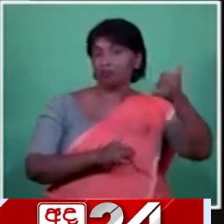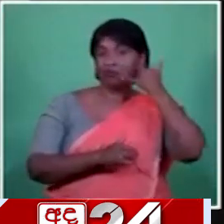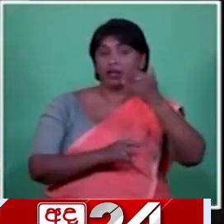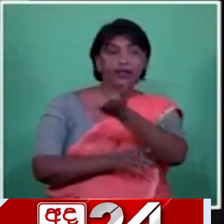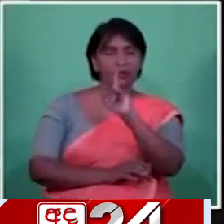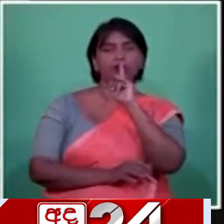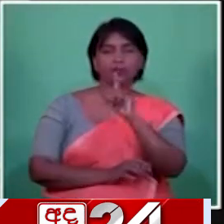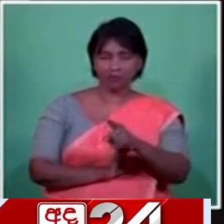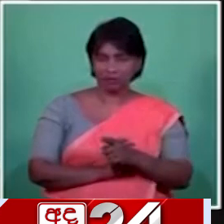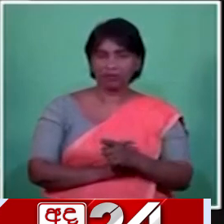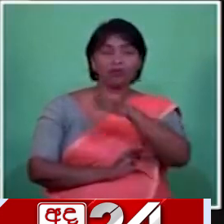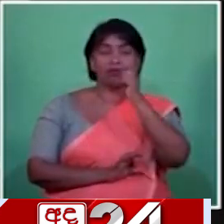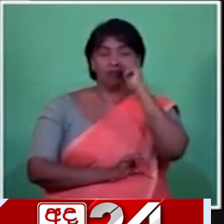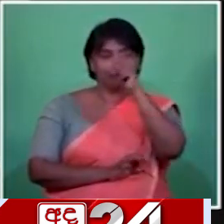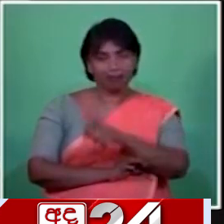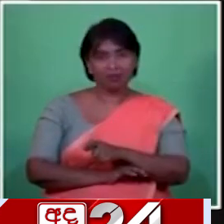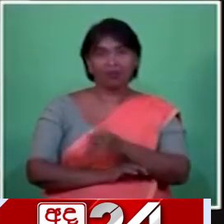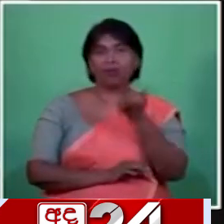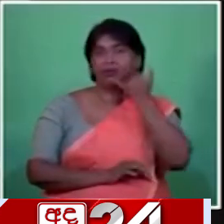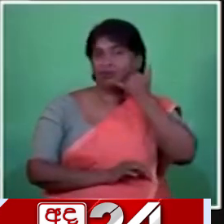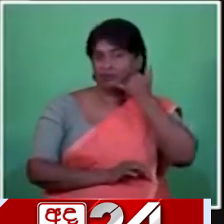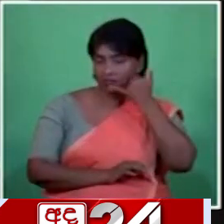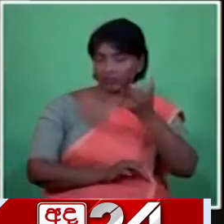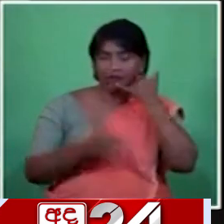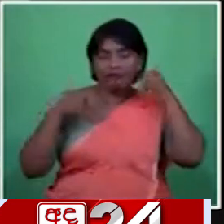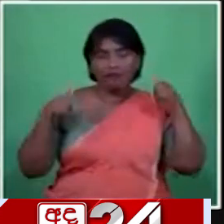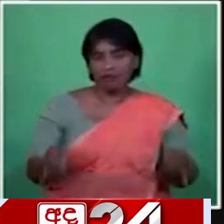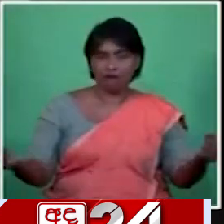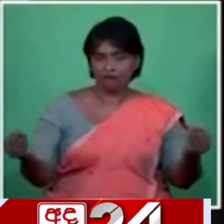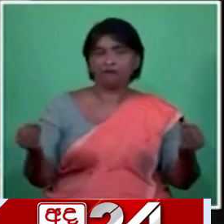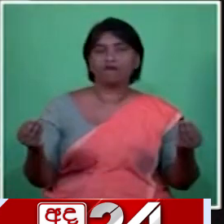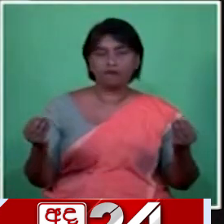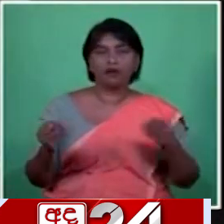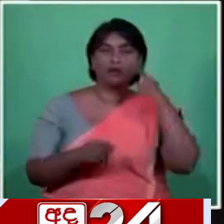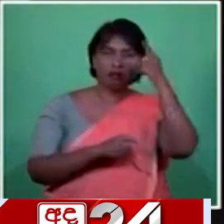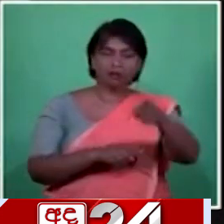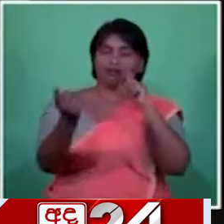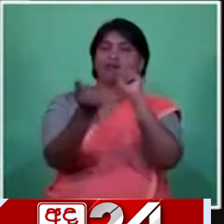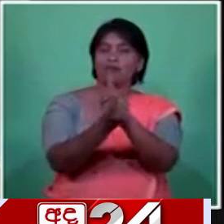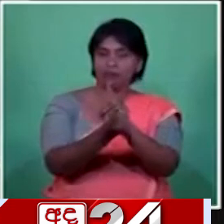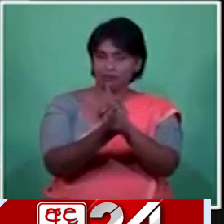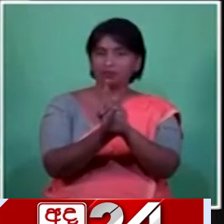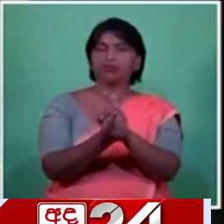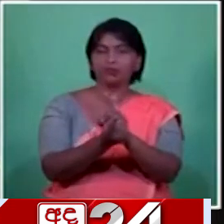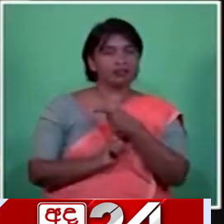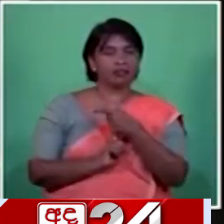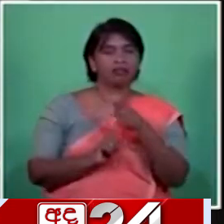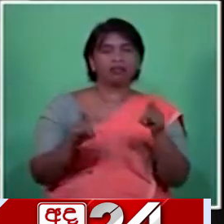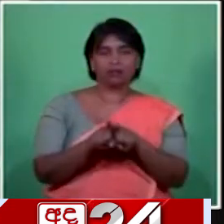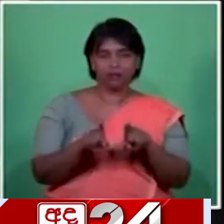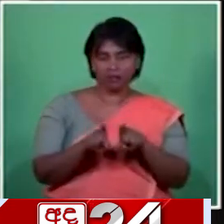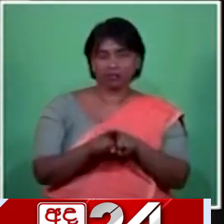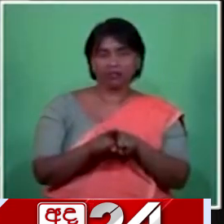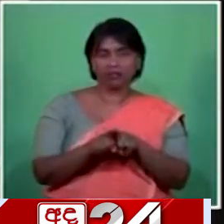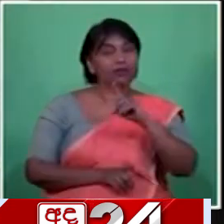යන්න එපයි කියලා. ඒ මනුස්සයා ටෙලිෆෝන් කෝල් එකත් වහගෙන ඕෆ් කරලා ගිහිල්ලා තමයි හම් වෙලා තියෙන්නේ. මේක තිත් ඇත්ත. ඒ